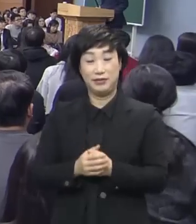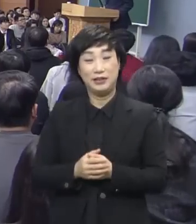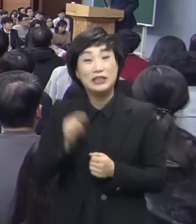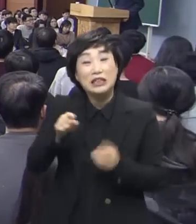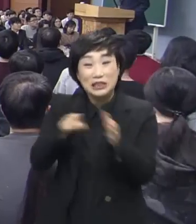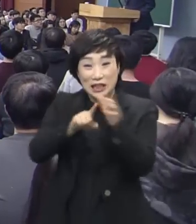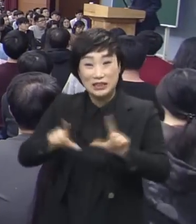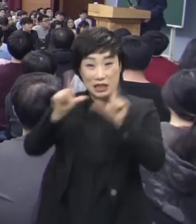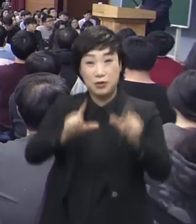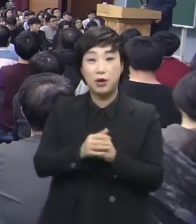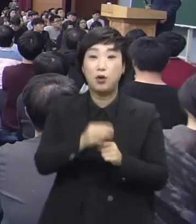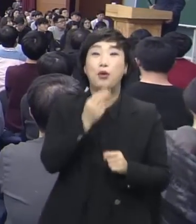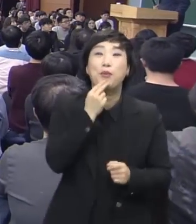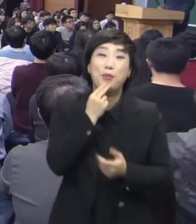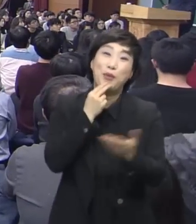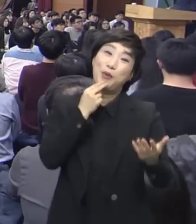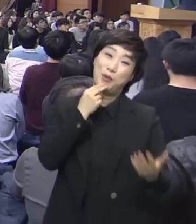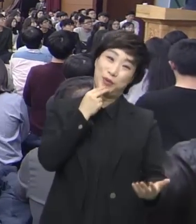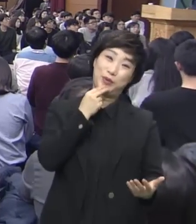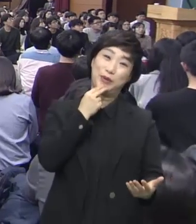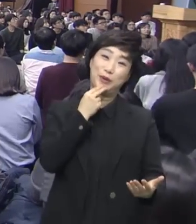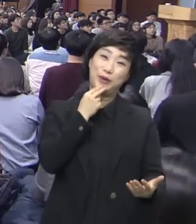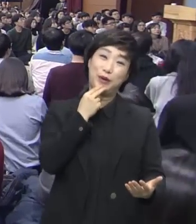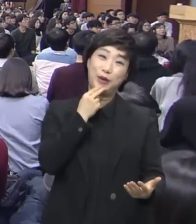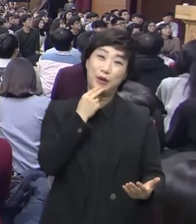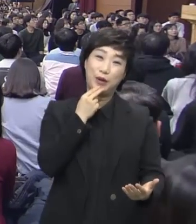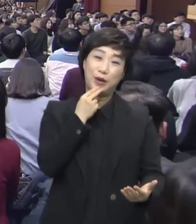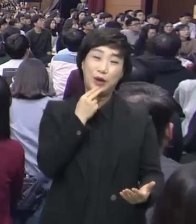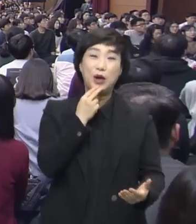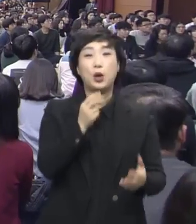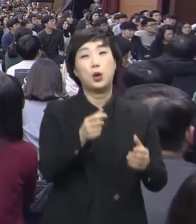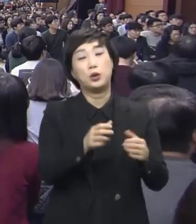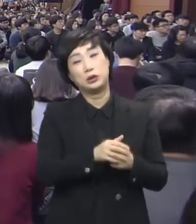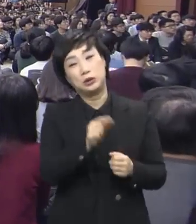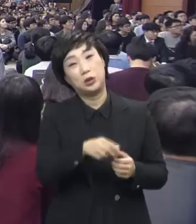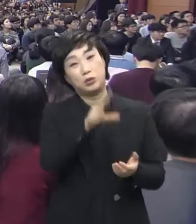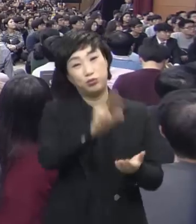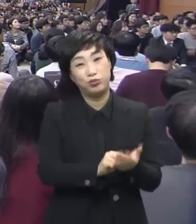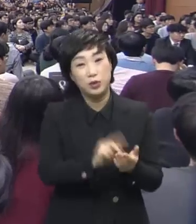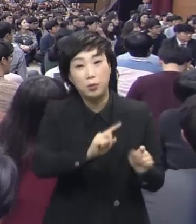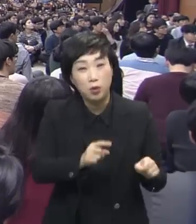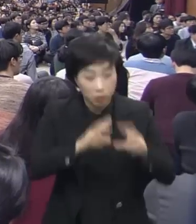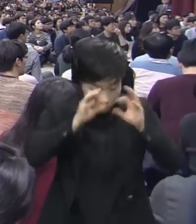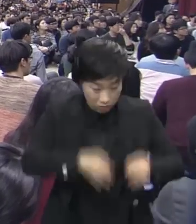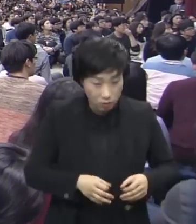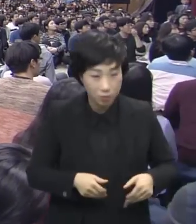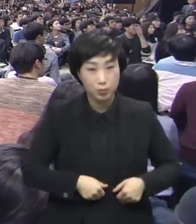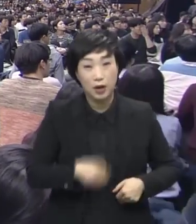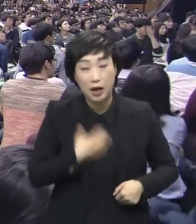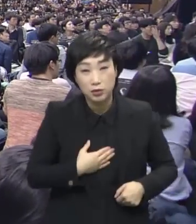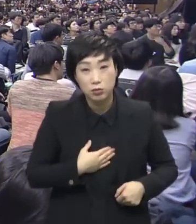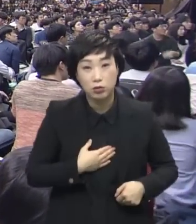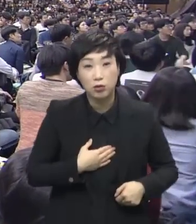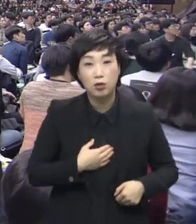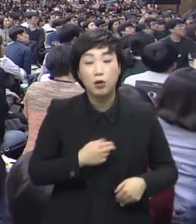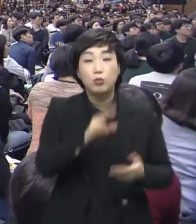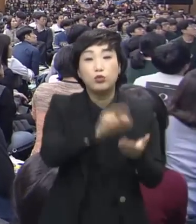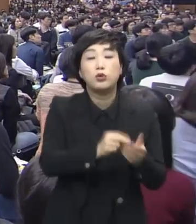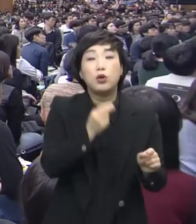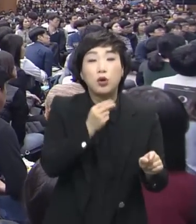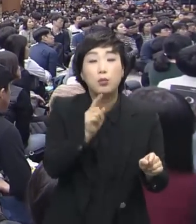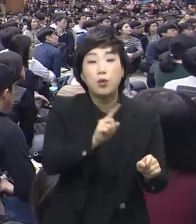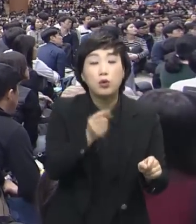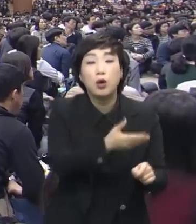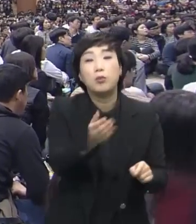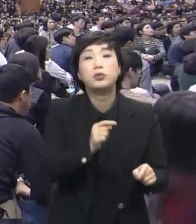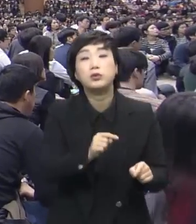이런 신앙생활이 안 되면 이 사람이 어디가 고장난가를 판단해야 되는데, 안 되는 사람은 기도가 고장난 거예요.